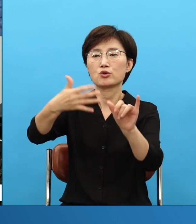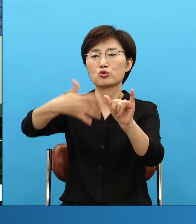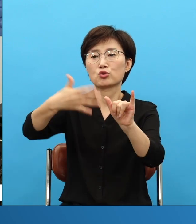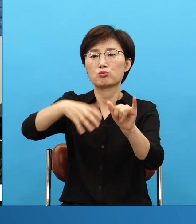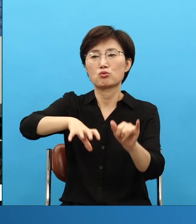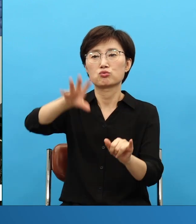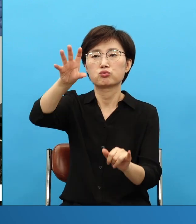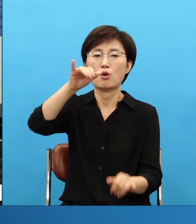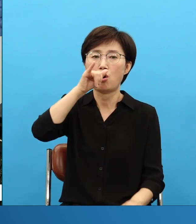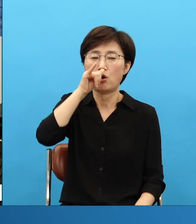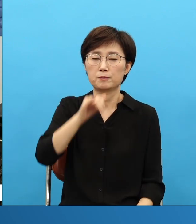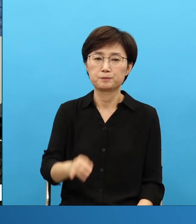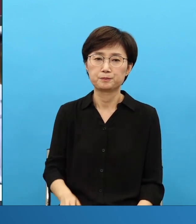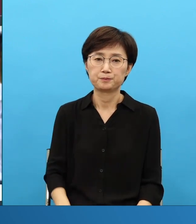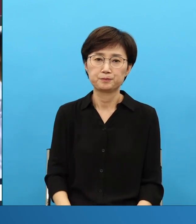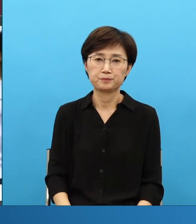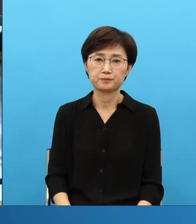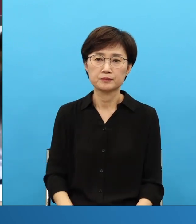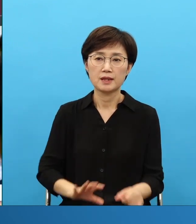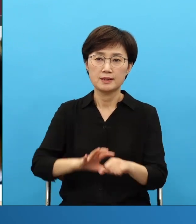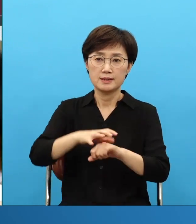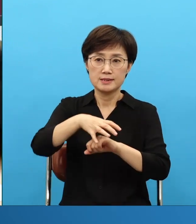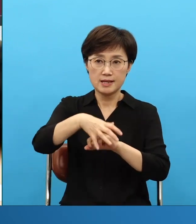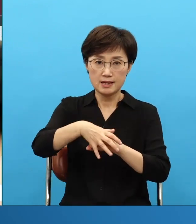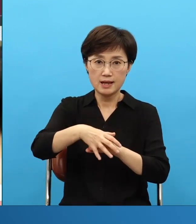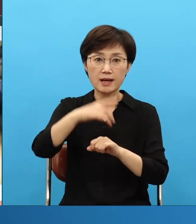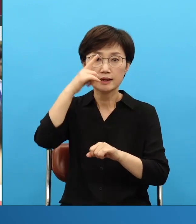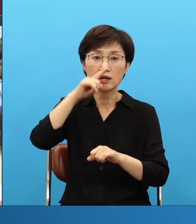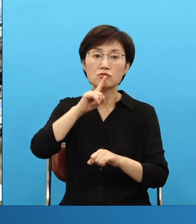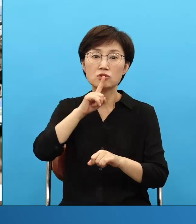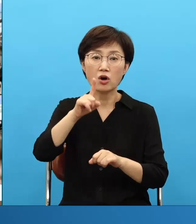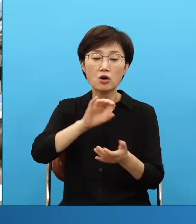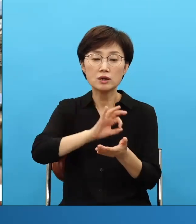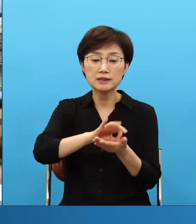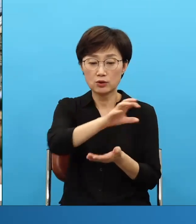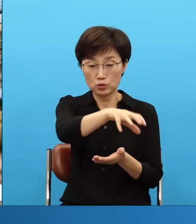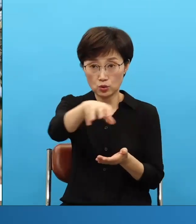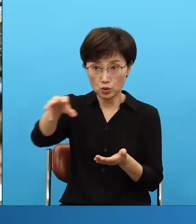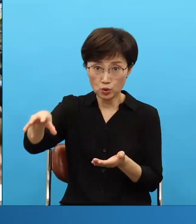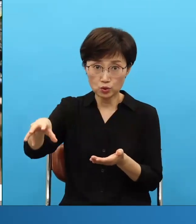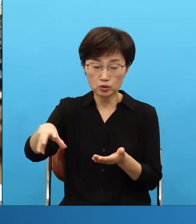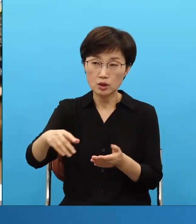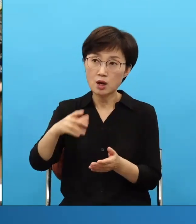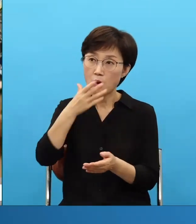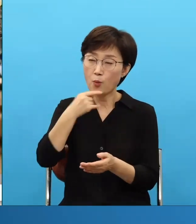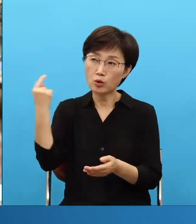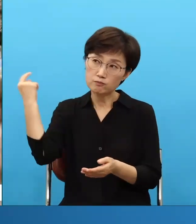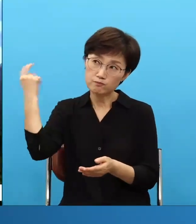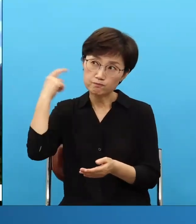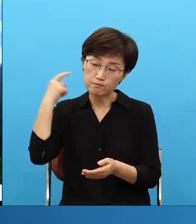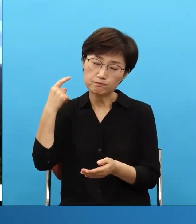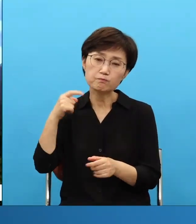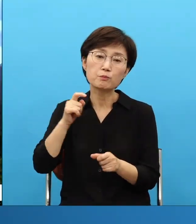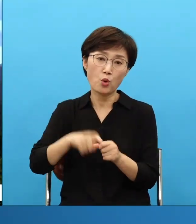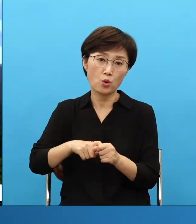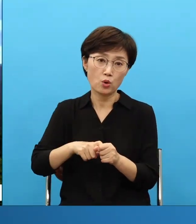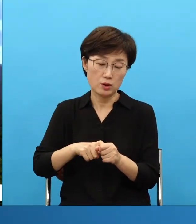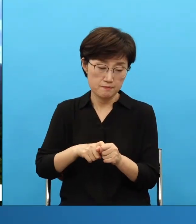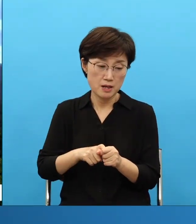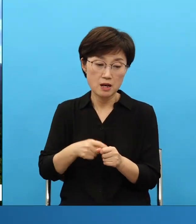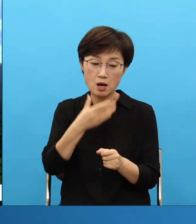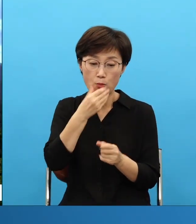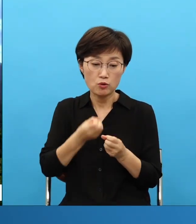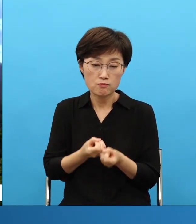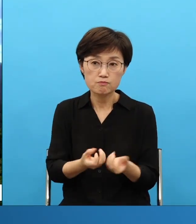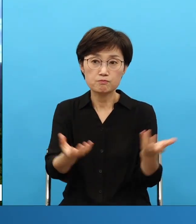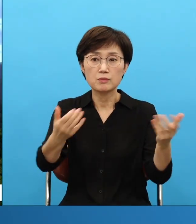채널에도 올리게 되었어. 전 세계의 태국어권 현장에 누구나 들을 수 있게 태국어로 복음이 전달되어서 너무